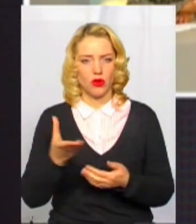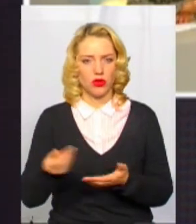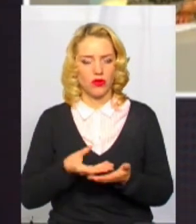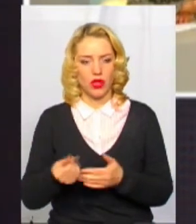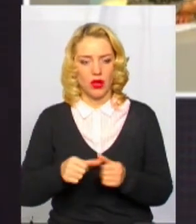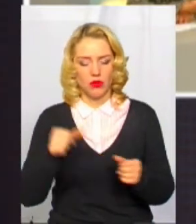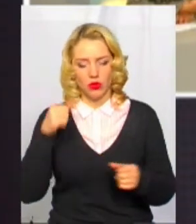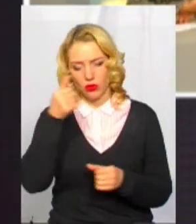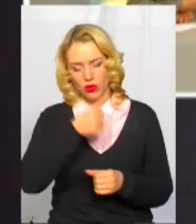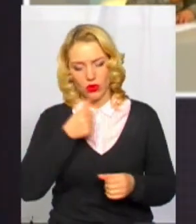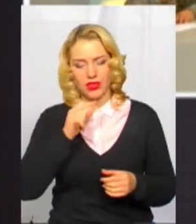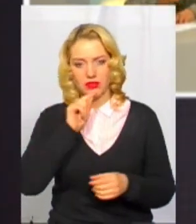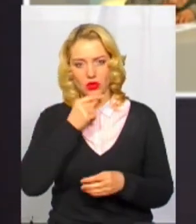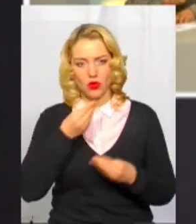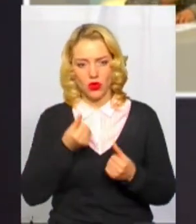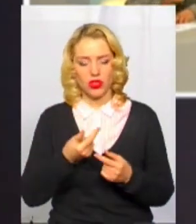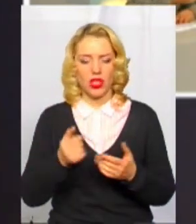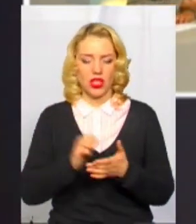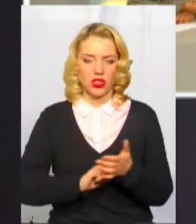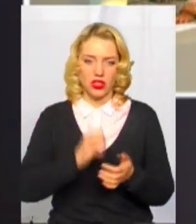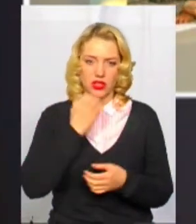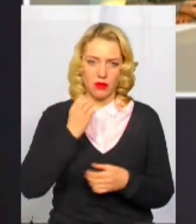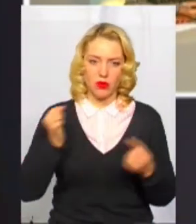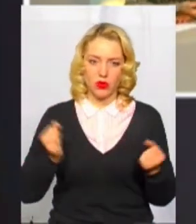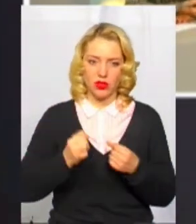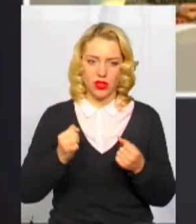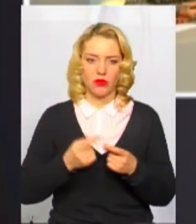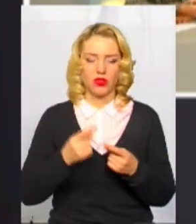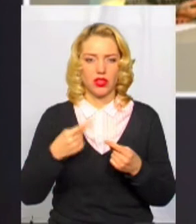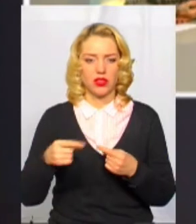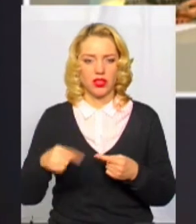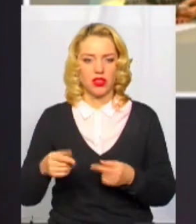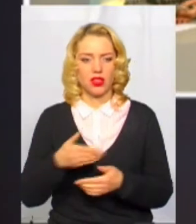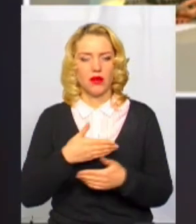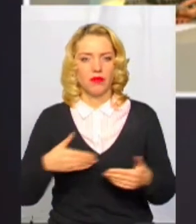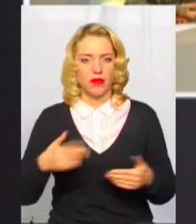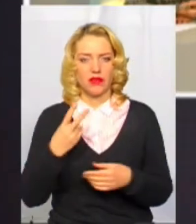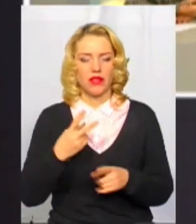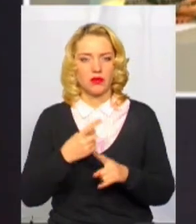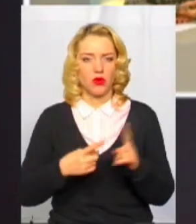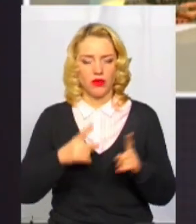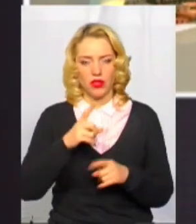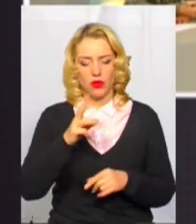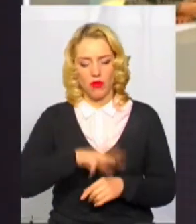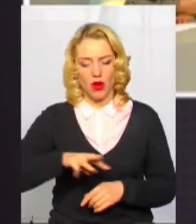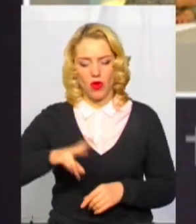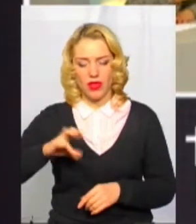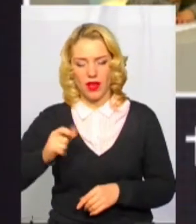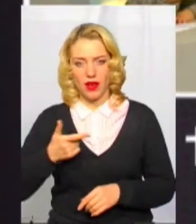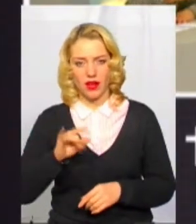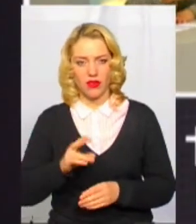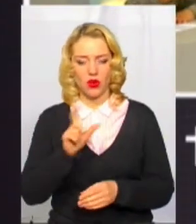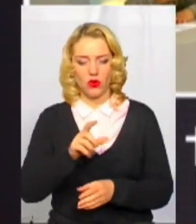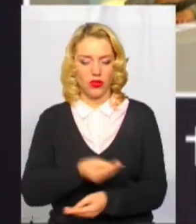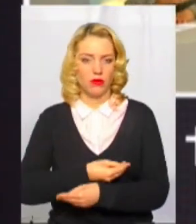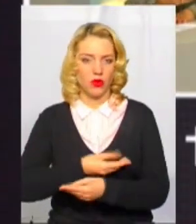з економлених коштів, тобто і за теплою, і землі, і за іншу, ми майже 2,5 мільйона гривень роздали